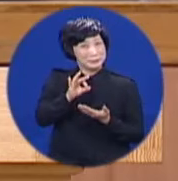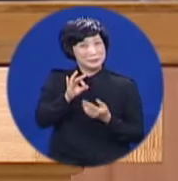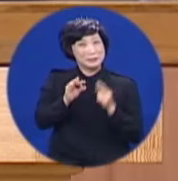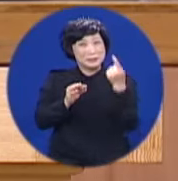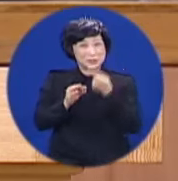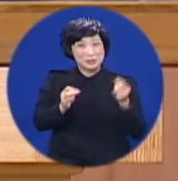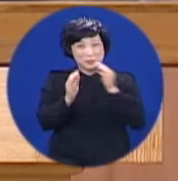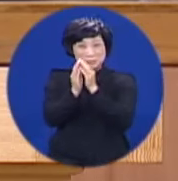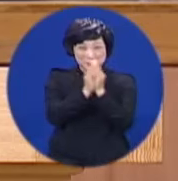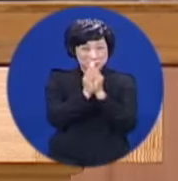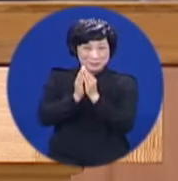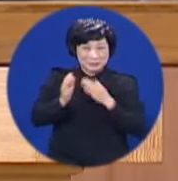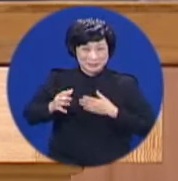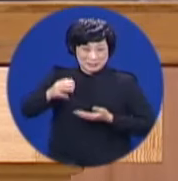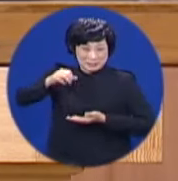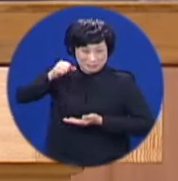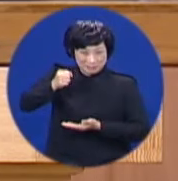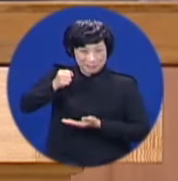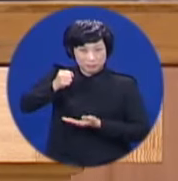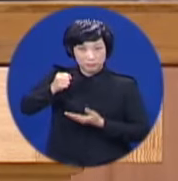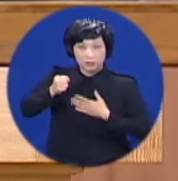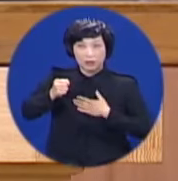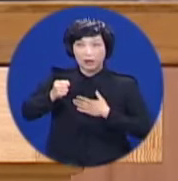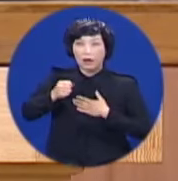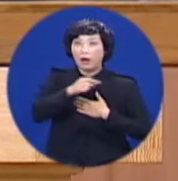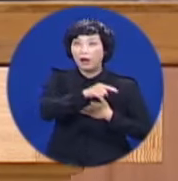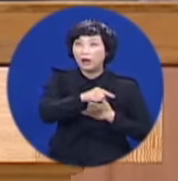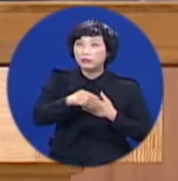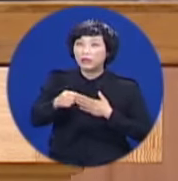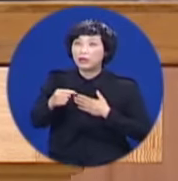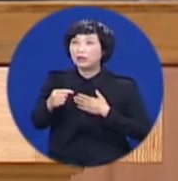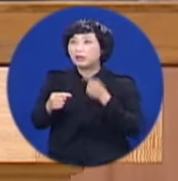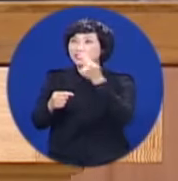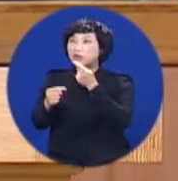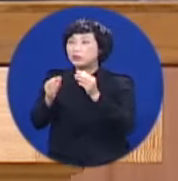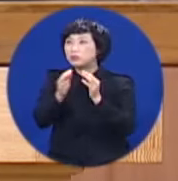천조가 있다면 내가 천조를 줄 테니